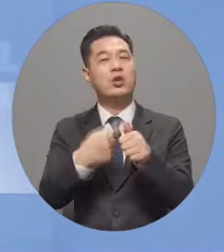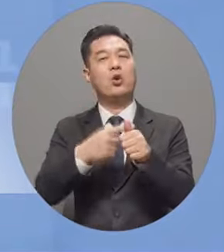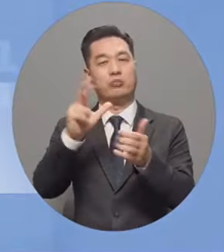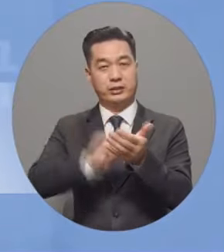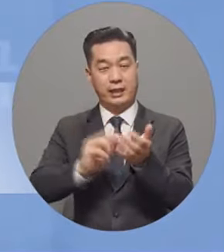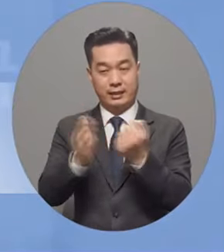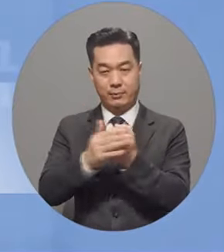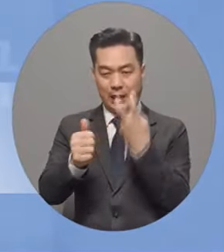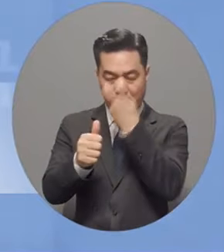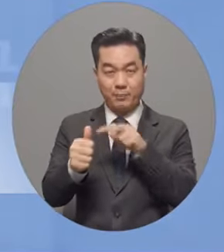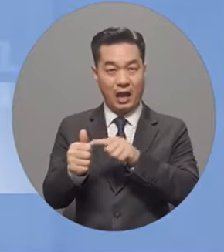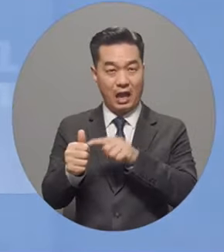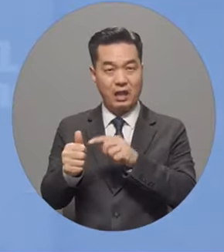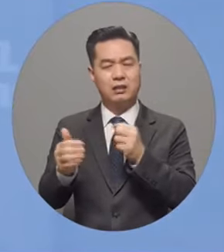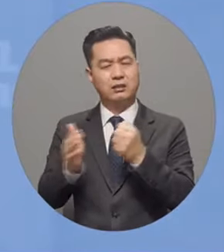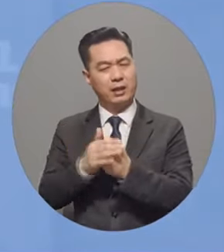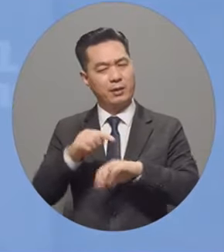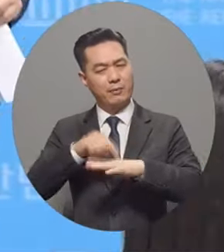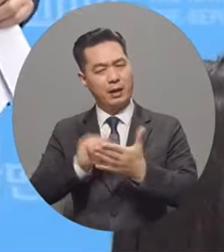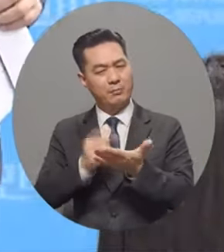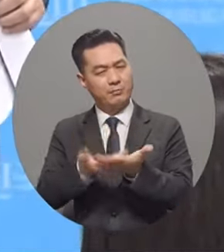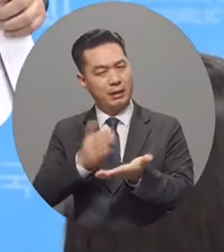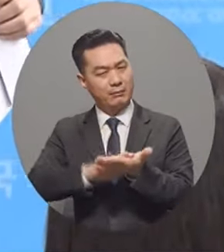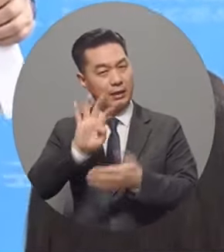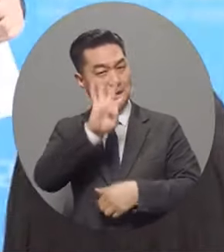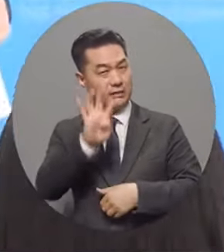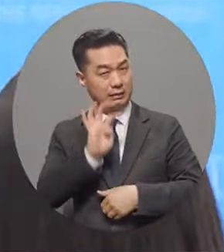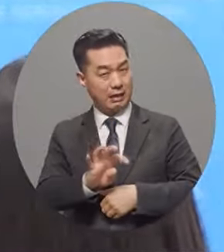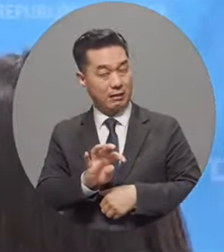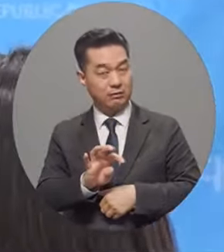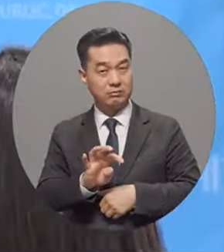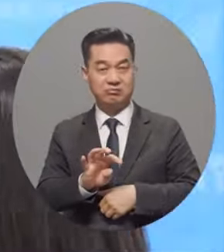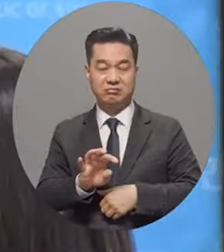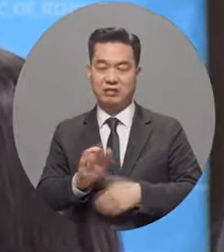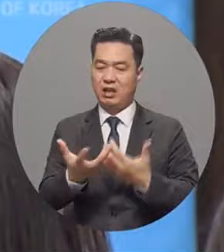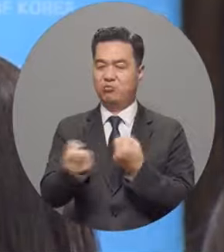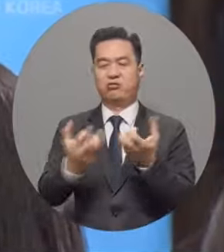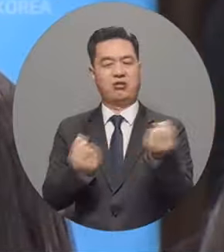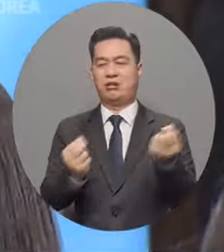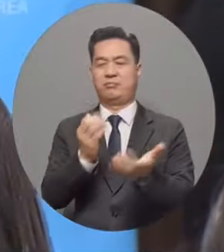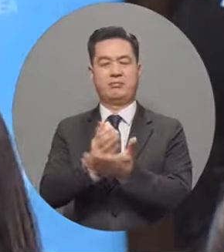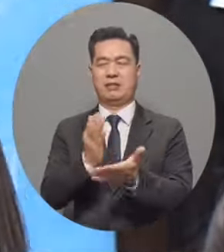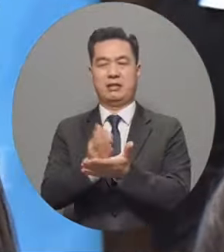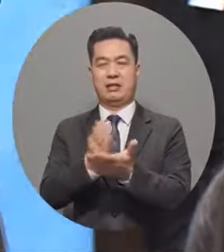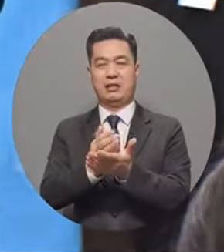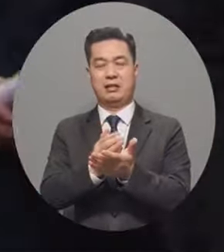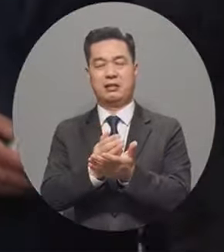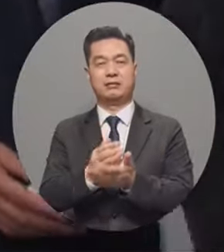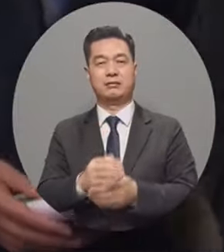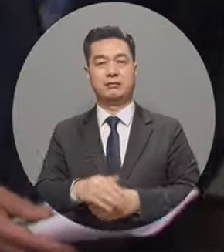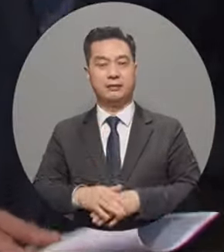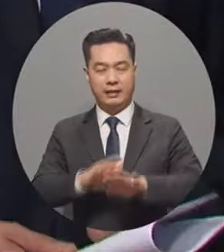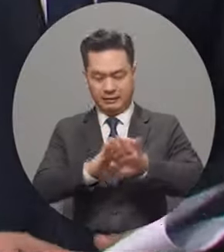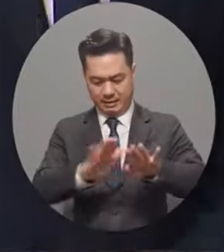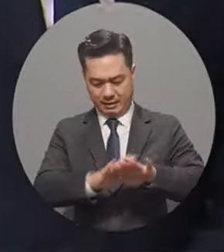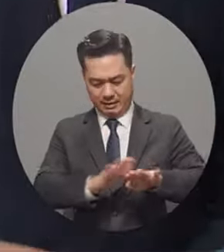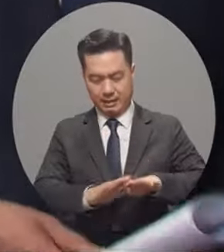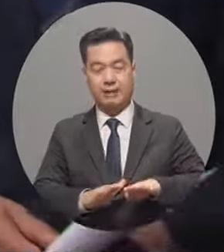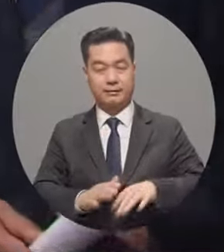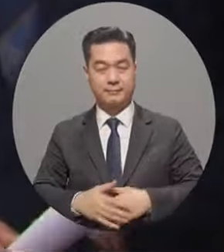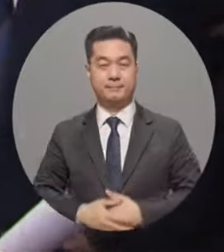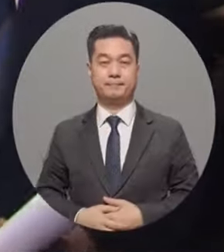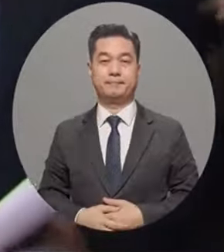되자 마음을 바꾼 거 아니냐는 해석도 나왔지만. 더 이상의 분열을 막자며 봉합하려는 목소리도 적지 않습니다. MBC